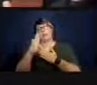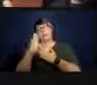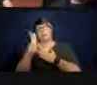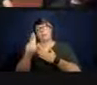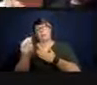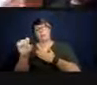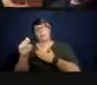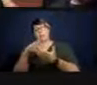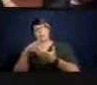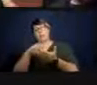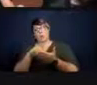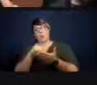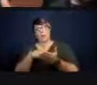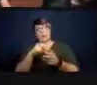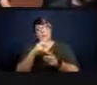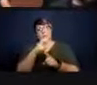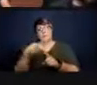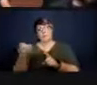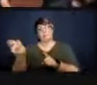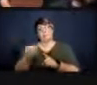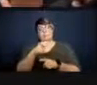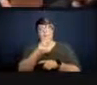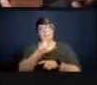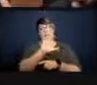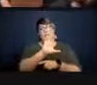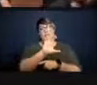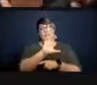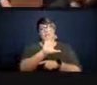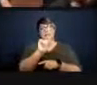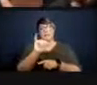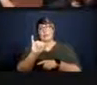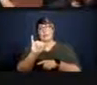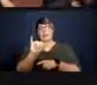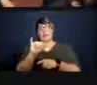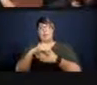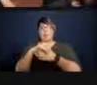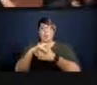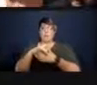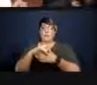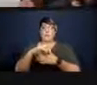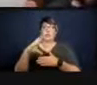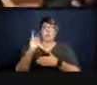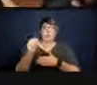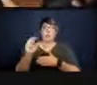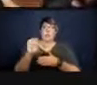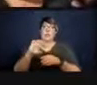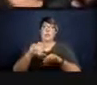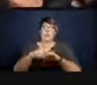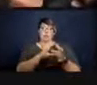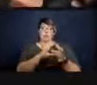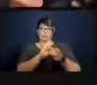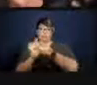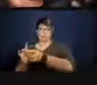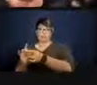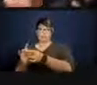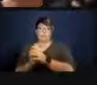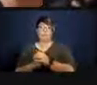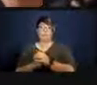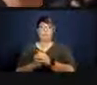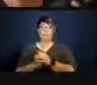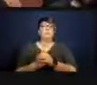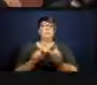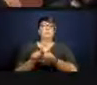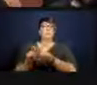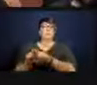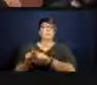الاختصاصات والتعليم المرتكز على المشاريع، فهذه الأمور تظهر للطلاب كيفية تطبيق ما يتعلمونه.